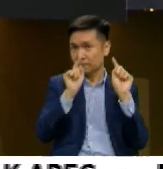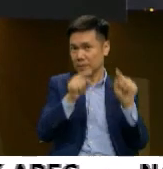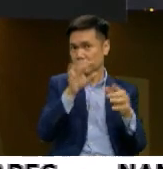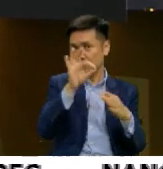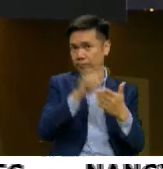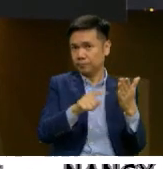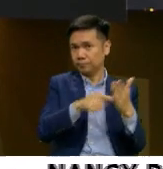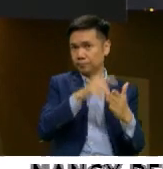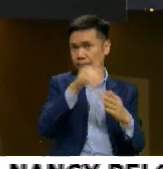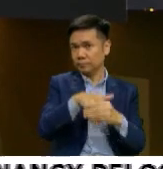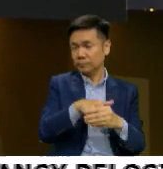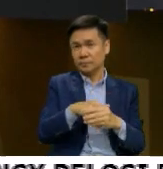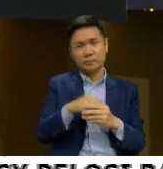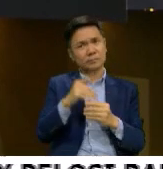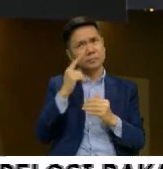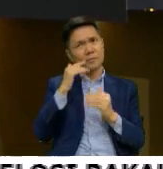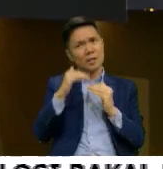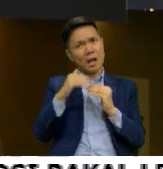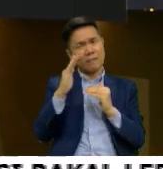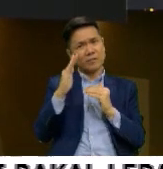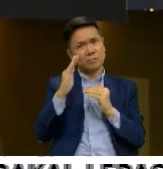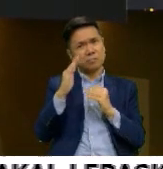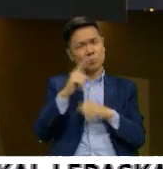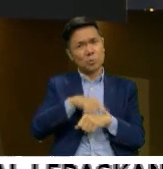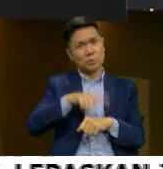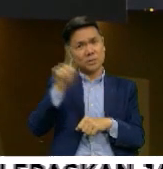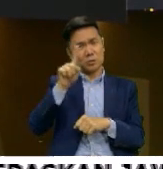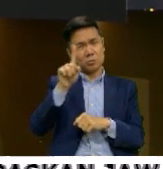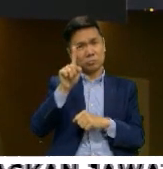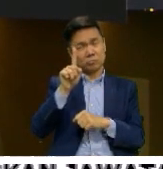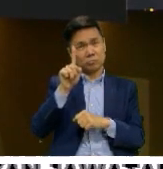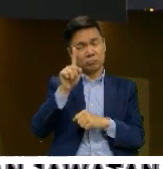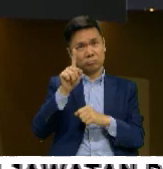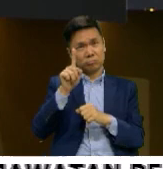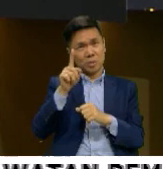lebih kurang akan keluar mengundi selepas pukul 1